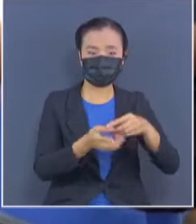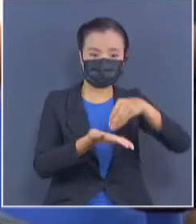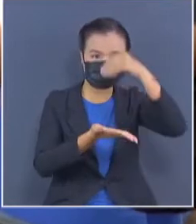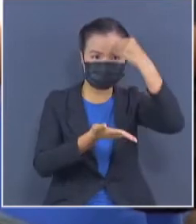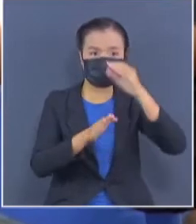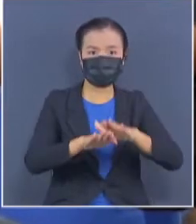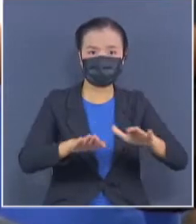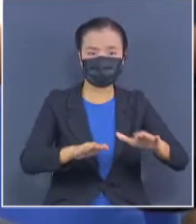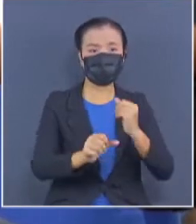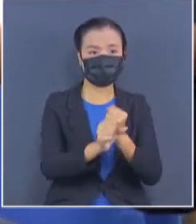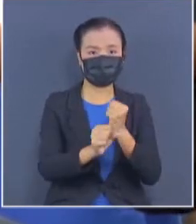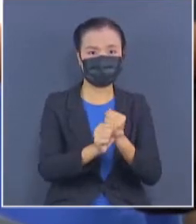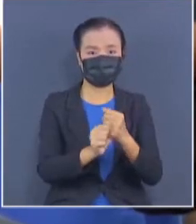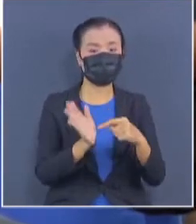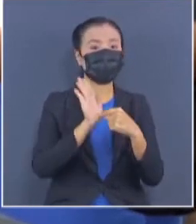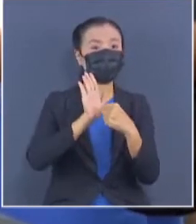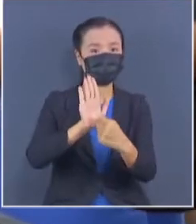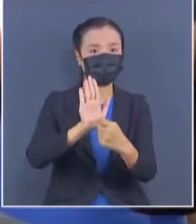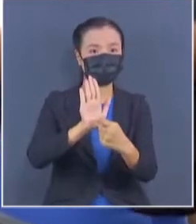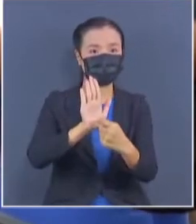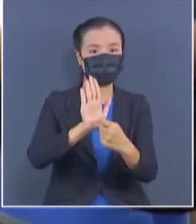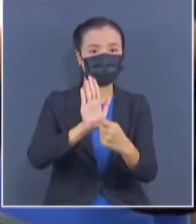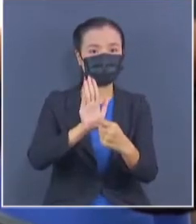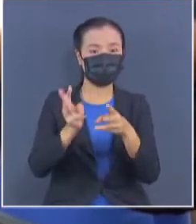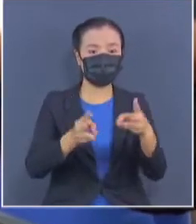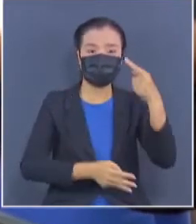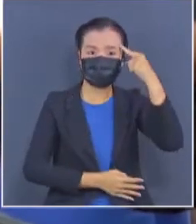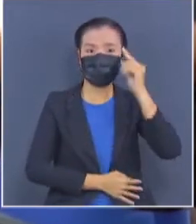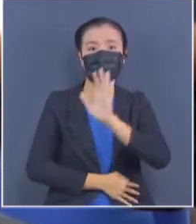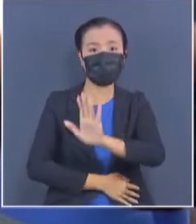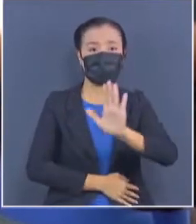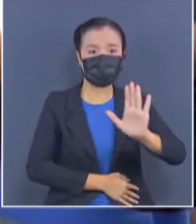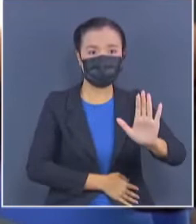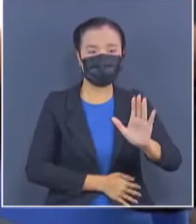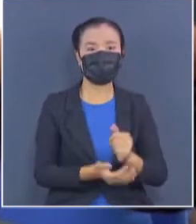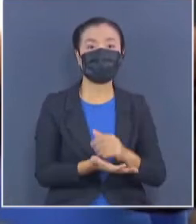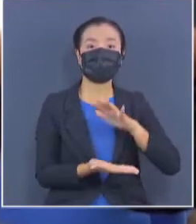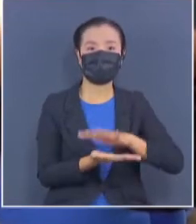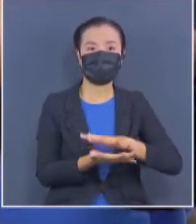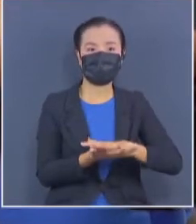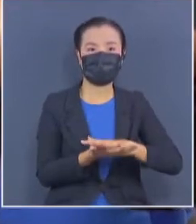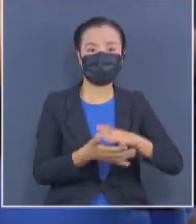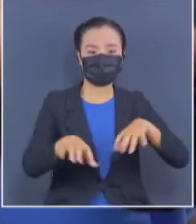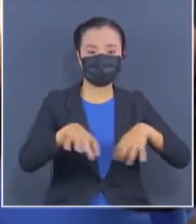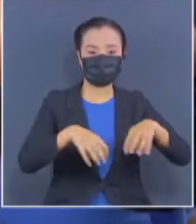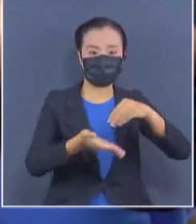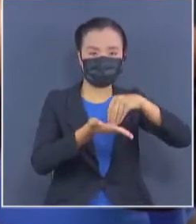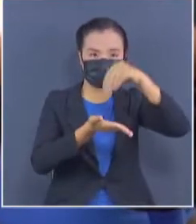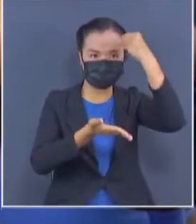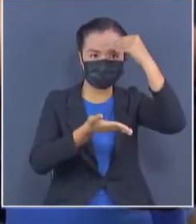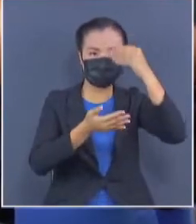ได้ดำเนินการยื่นข้อเสนอตามความเห็นของนักเรียนก็คือจะให้โรงเรียนจัดการเรียนการสอนแบบ